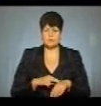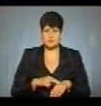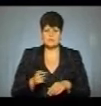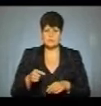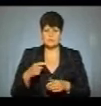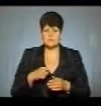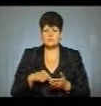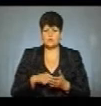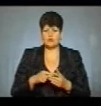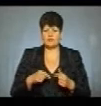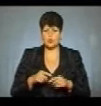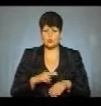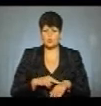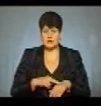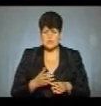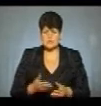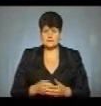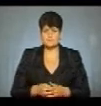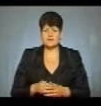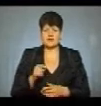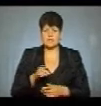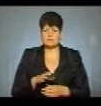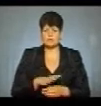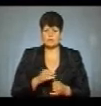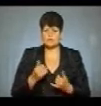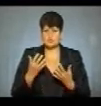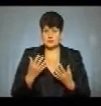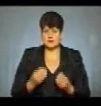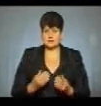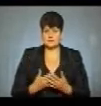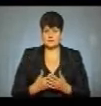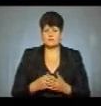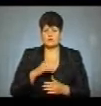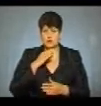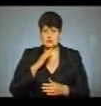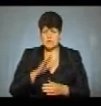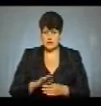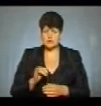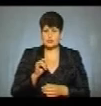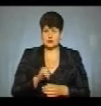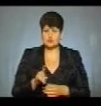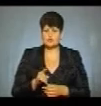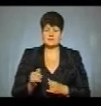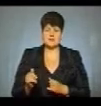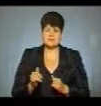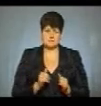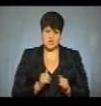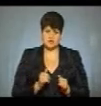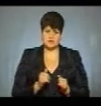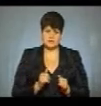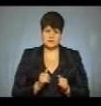Тернопільського міського відділу поліції. Скажімо так, їх було на сьогоднішній день задіяно достатньо для того, аби забезпечити